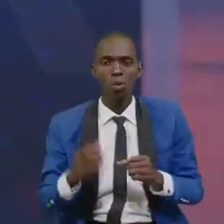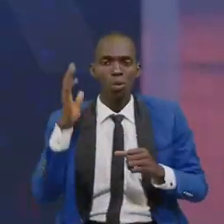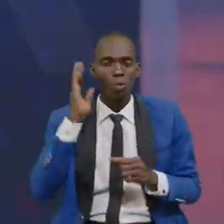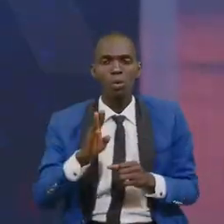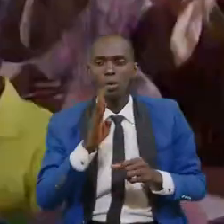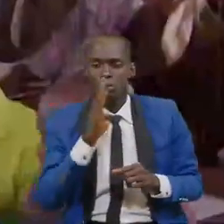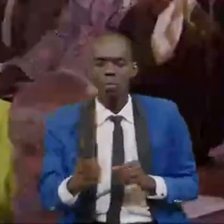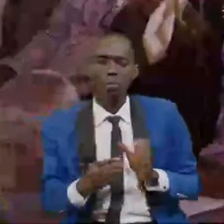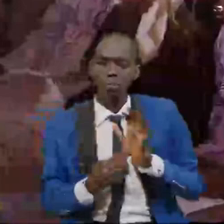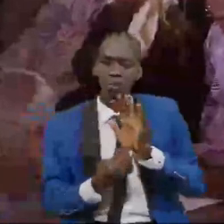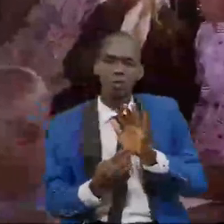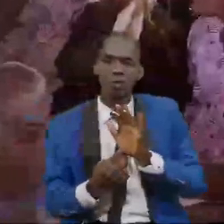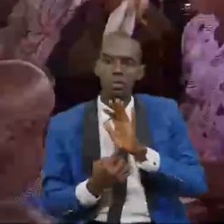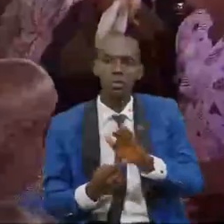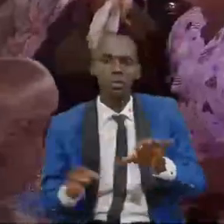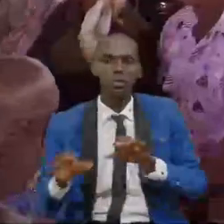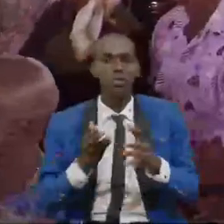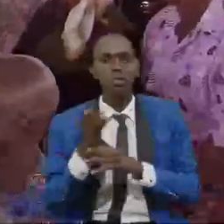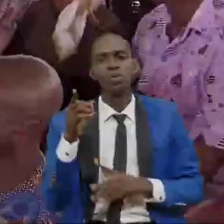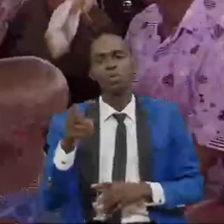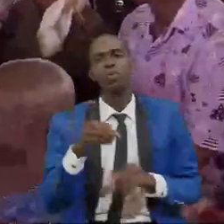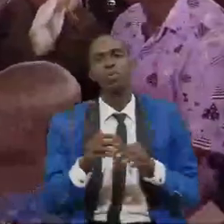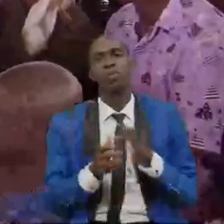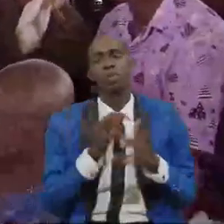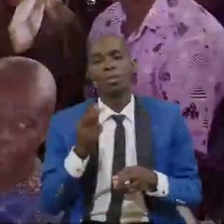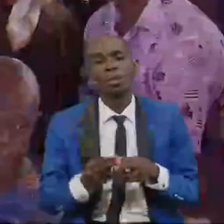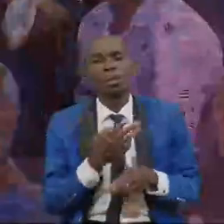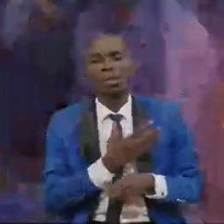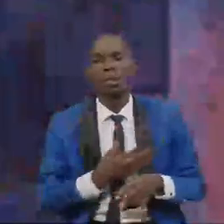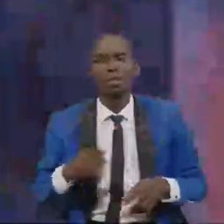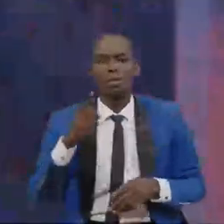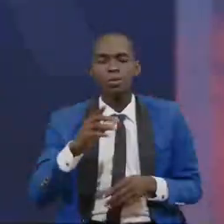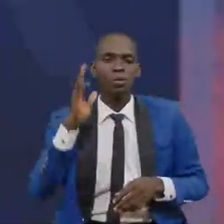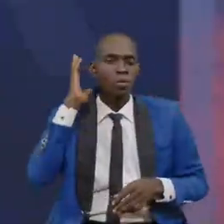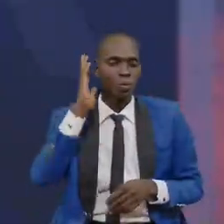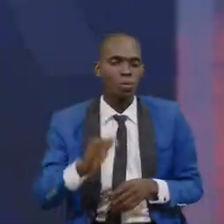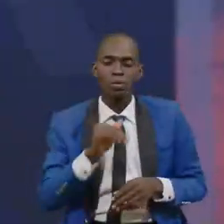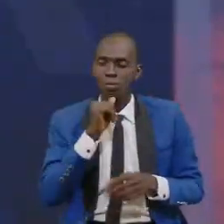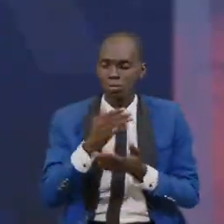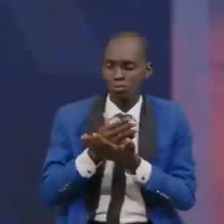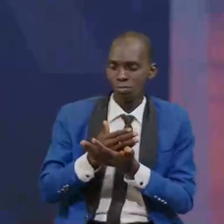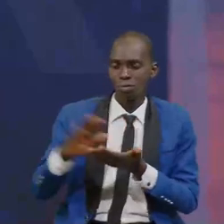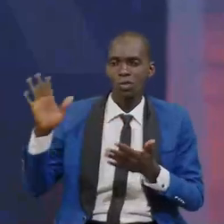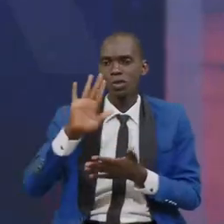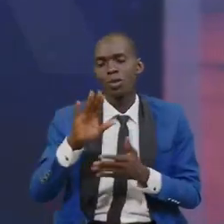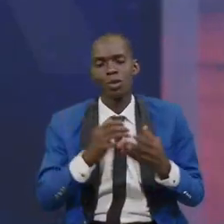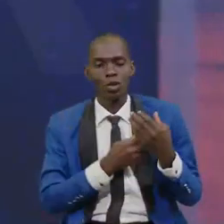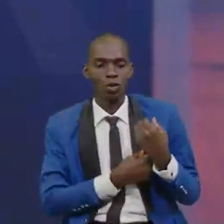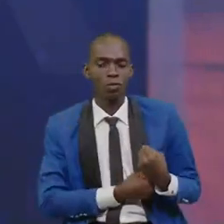sera manifestée à travers vous. Et vous n'allez pas abandonner cette